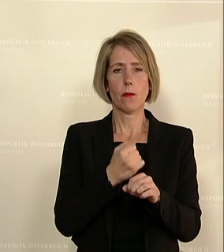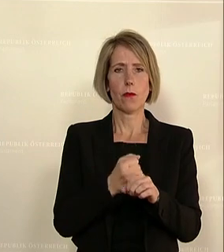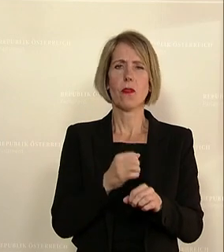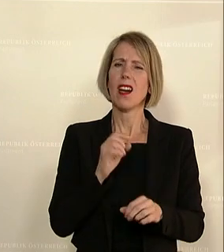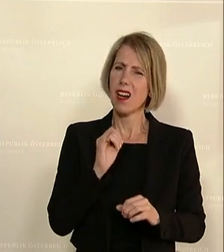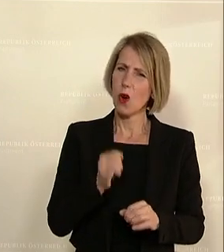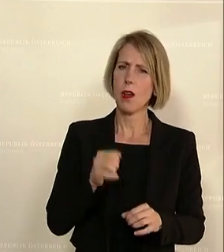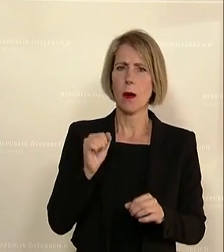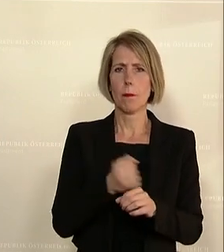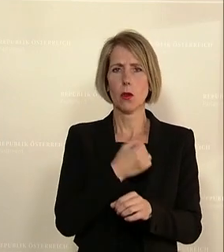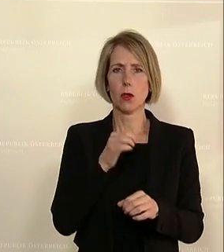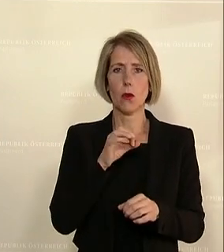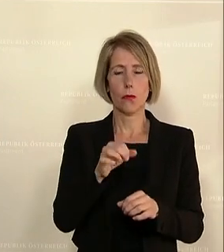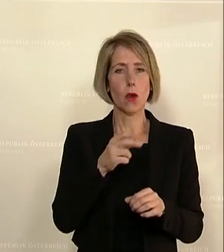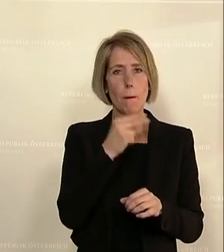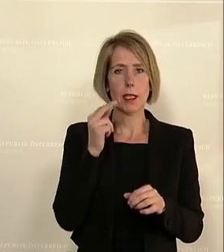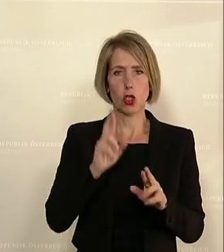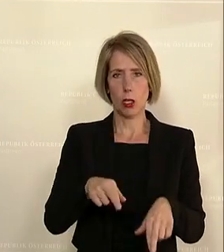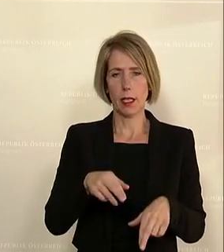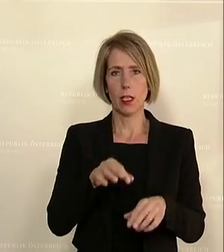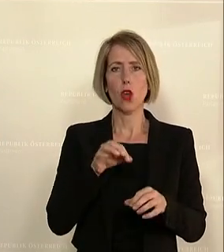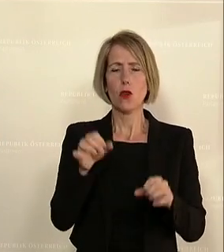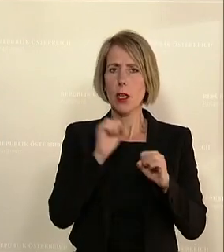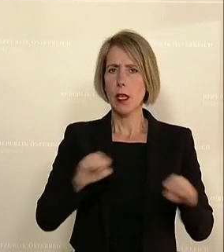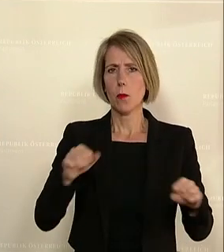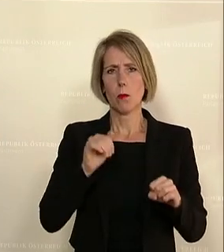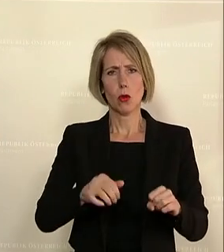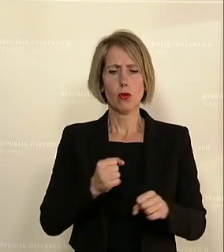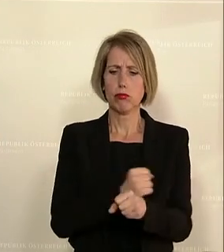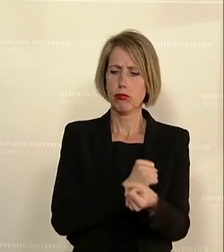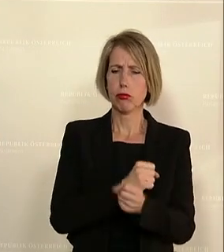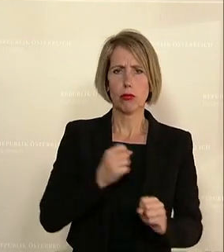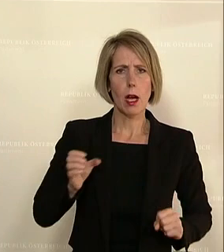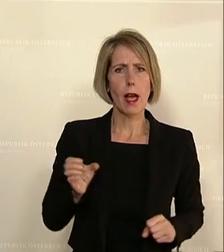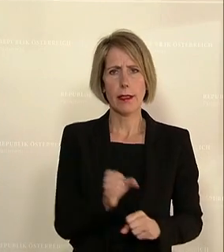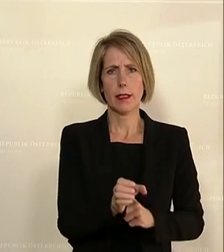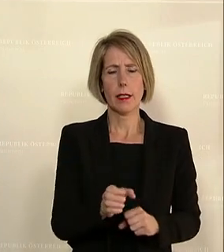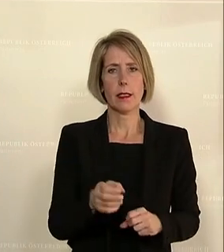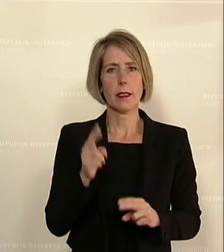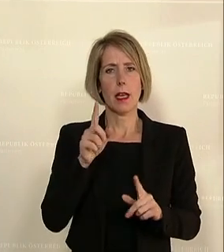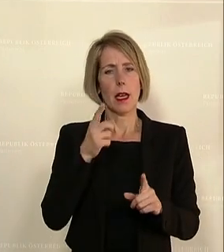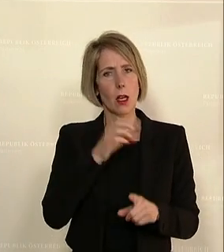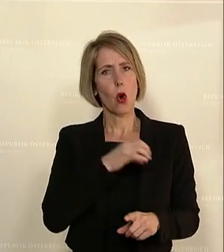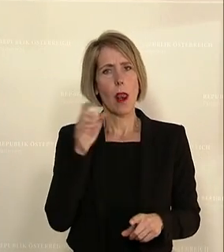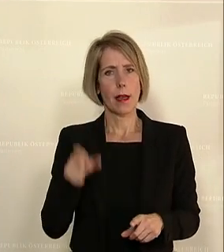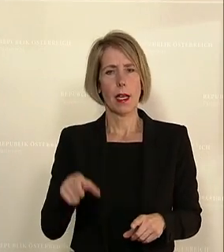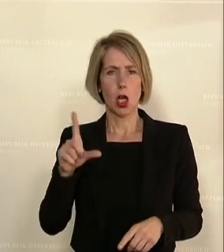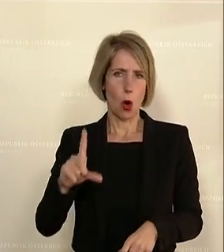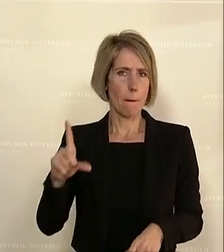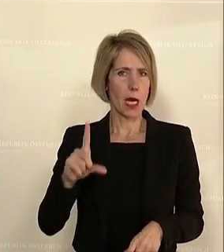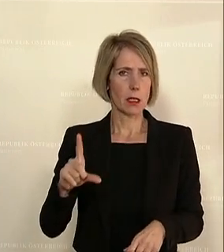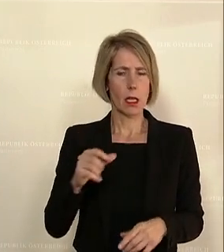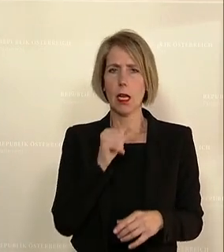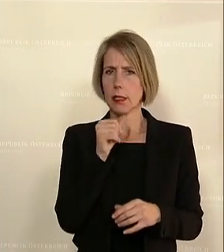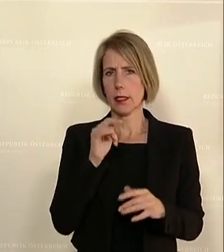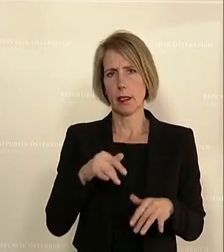Verteidigung der Menschenrechte und Demokratie müssen wir uns einsetzen. Und der Kollege Lopatka, der glaube ich nicht da ist im Moment, hat gesagt, seit